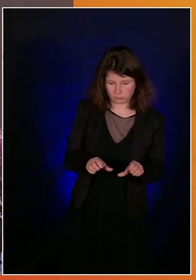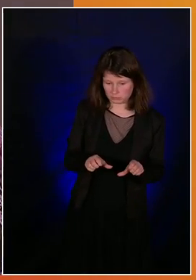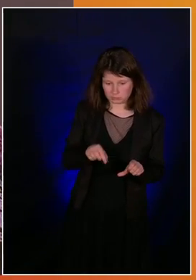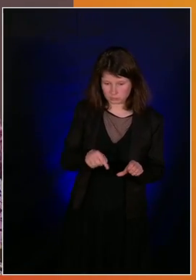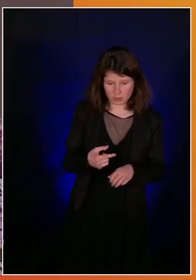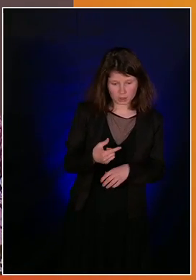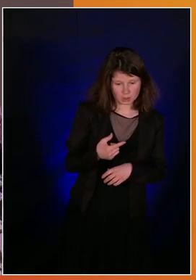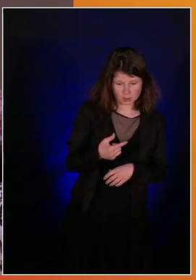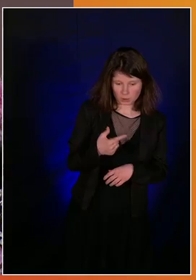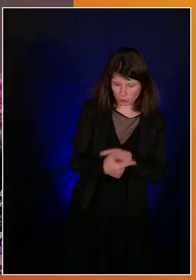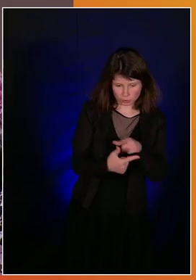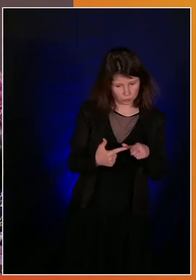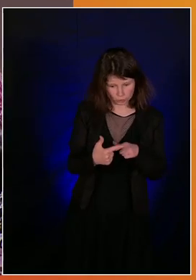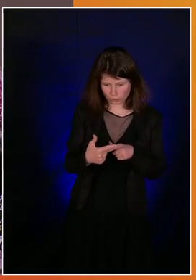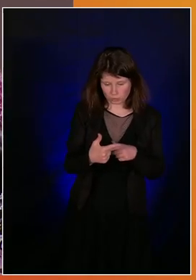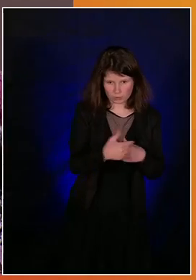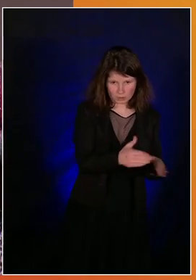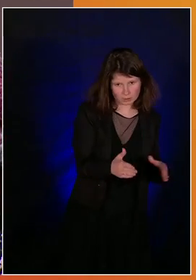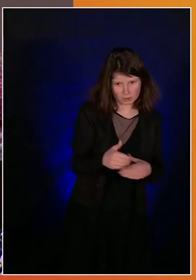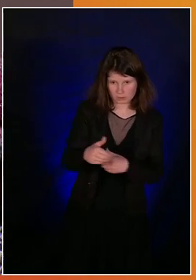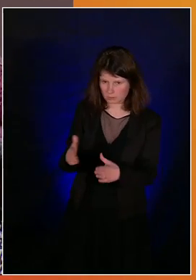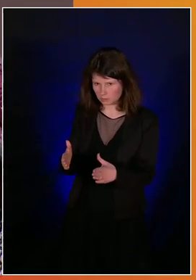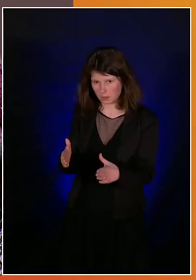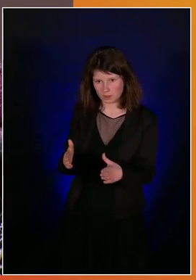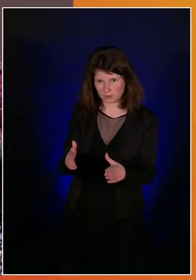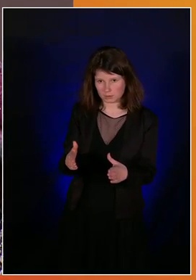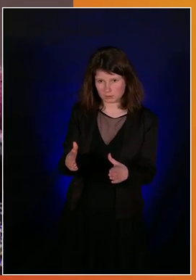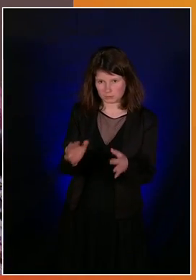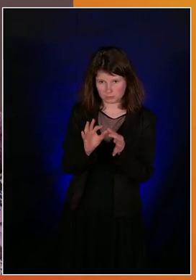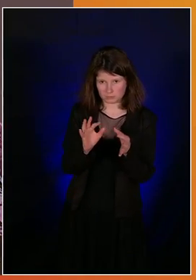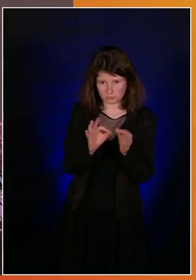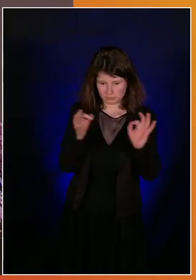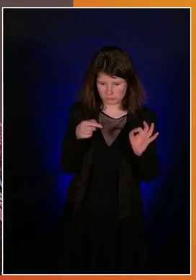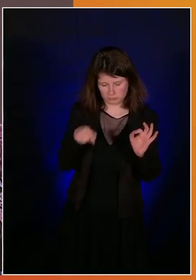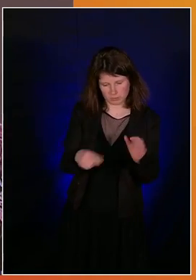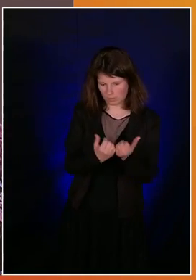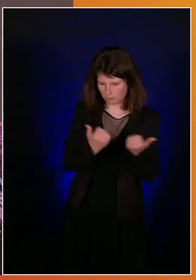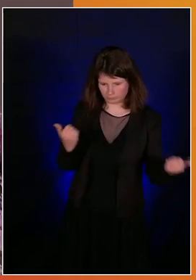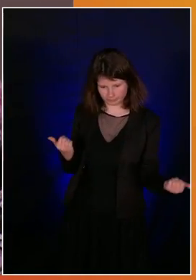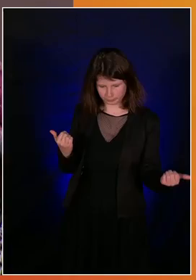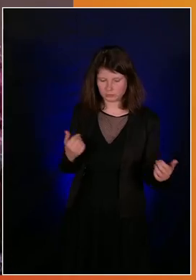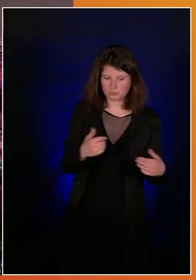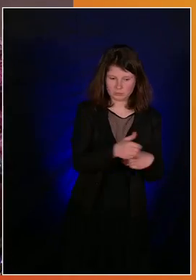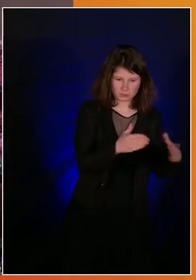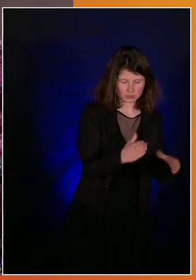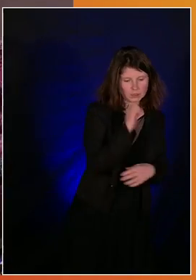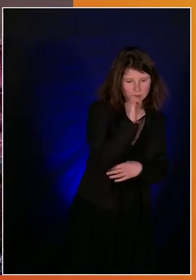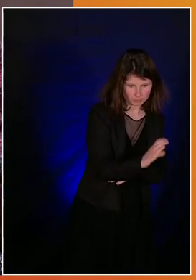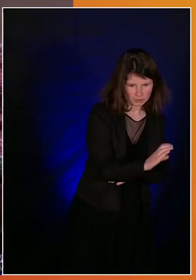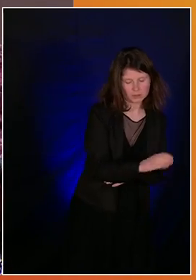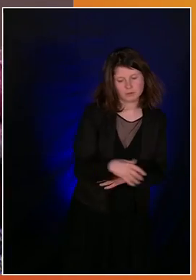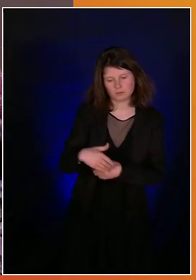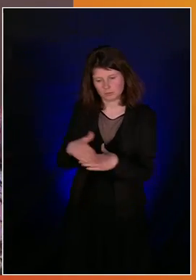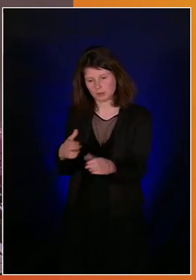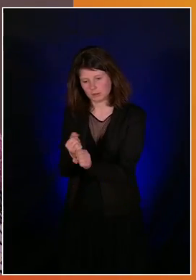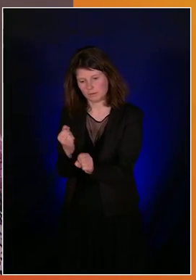de classe qui sont incompatibles qui sont en qui sont opposé et la classe des capitalistes et la classe des travailleuses et des